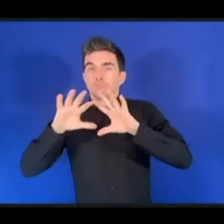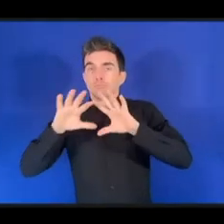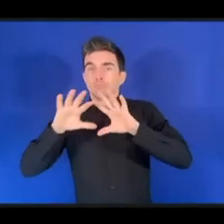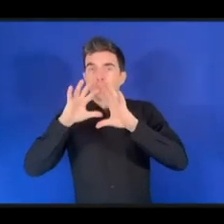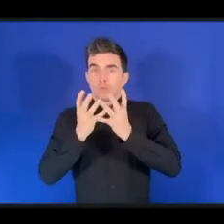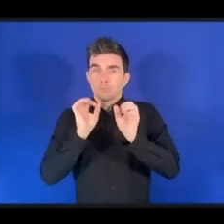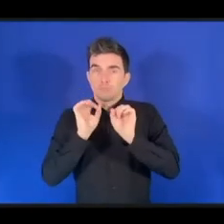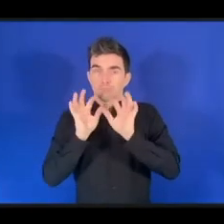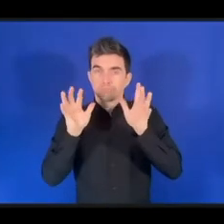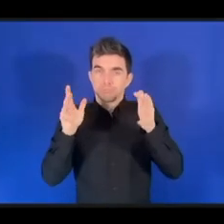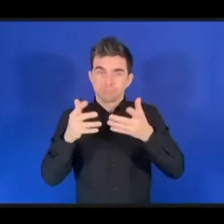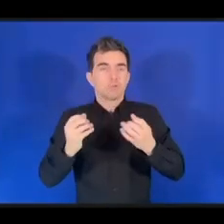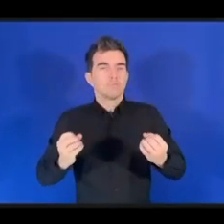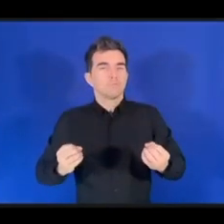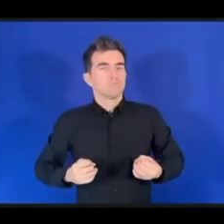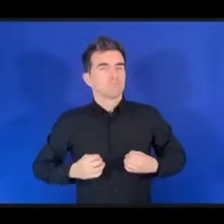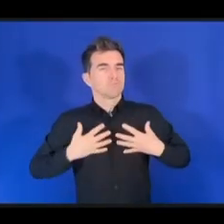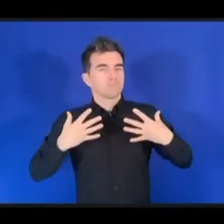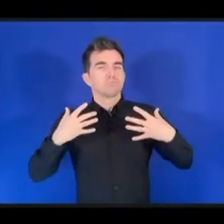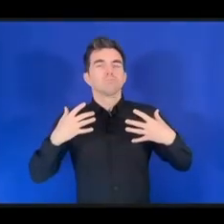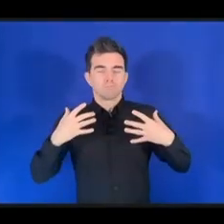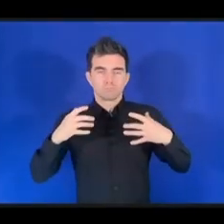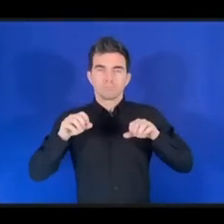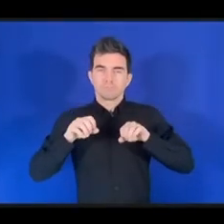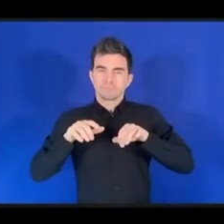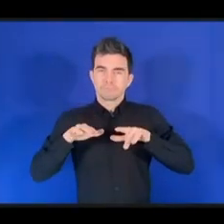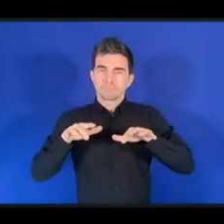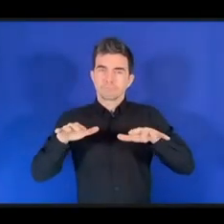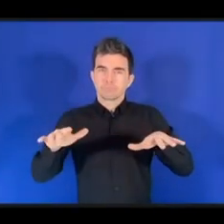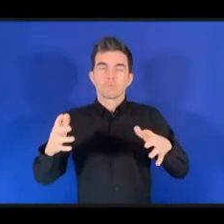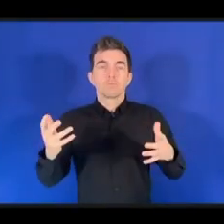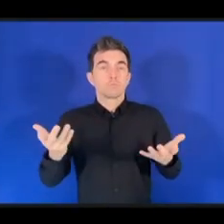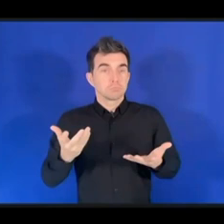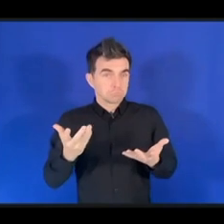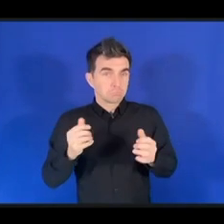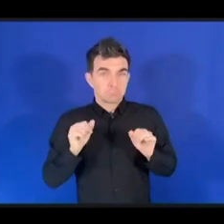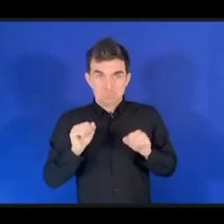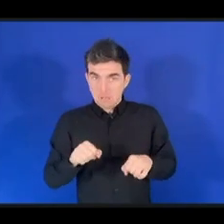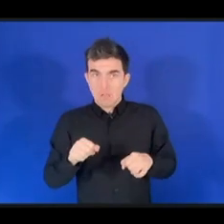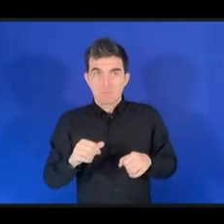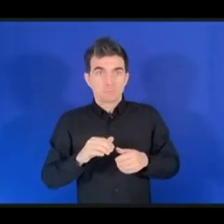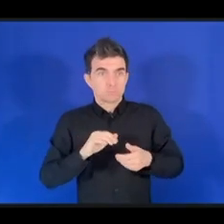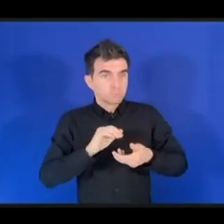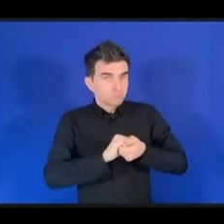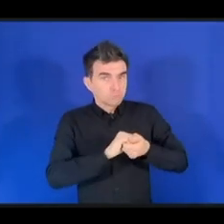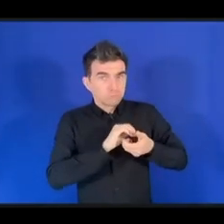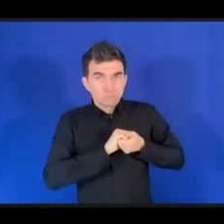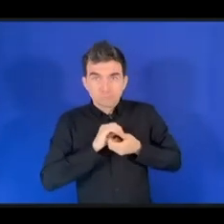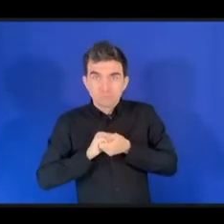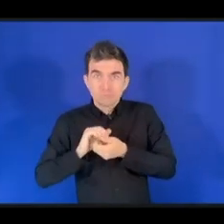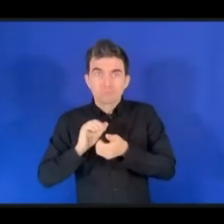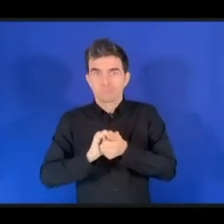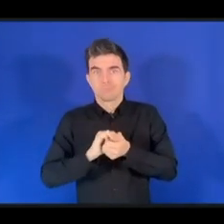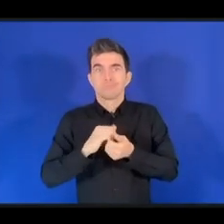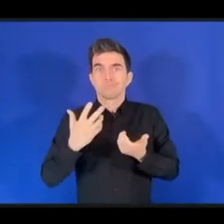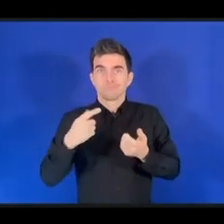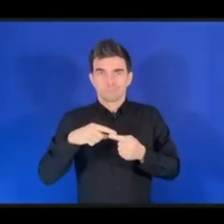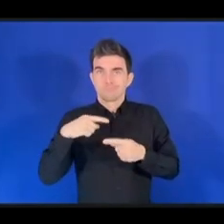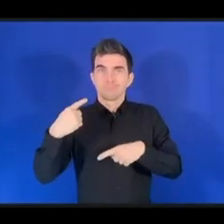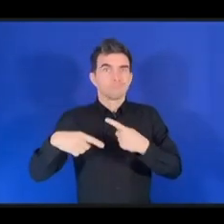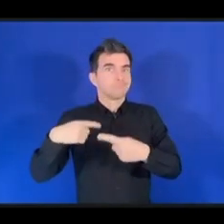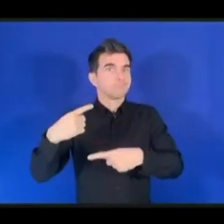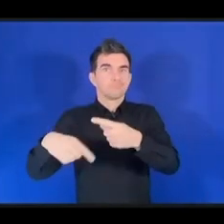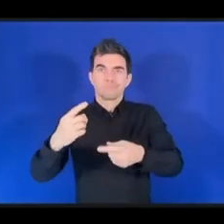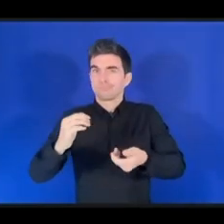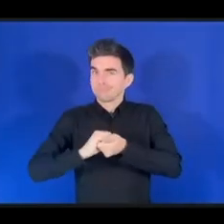الى اواصر صداقه تستمر سنوات عديده مما لا شك فيه ب الانترنت اصبحت